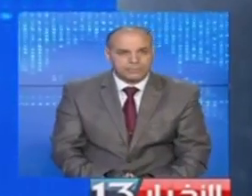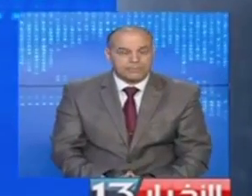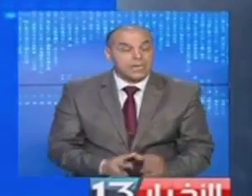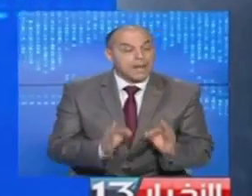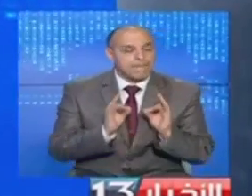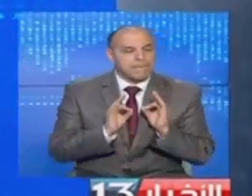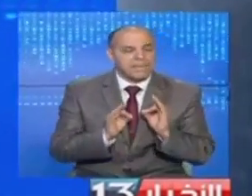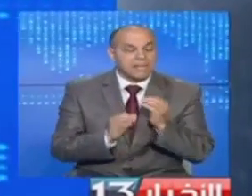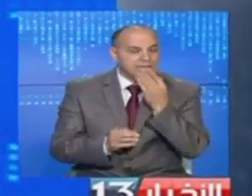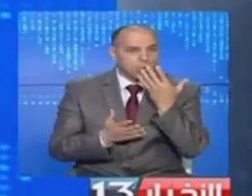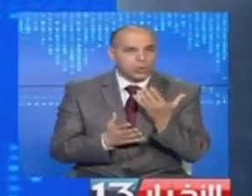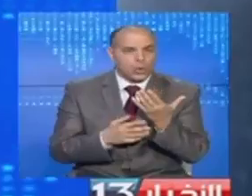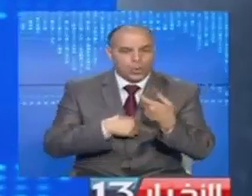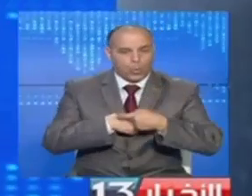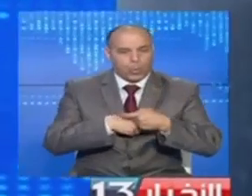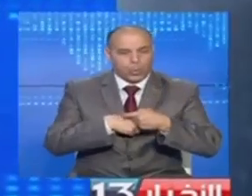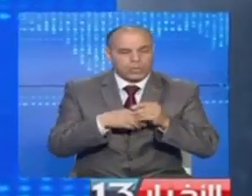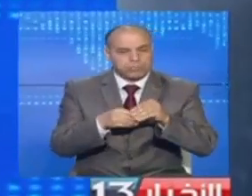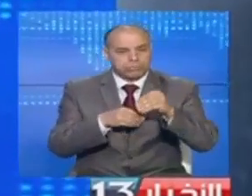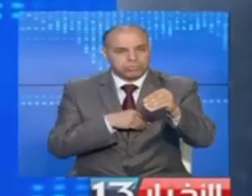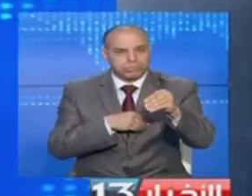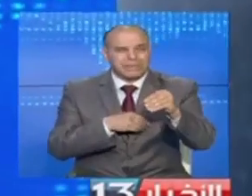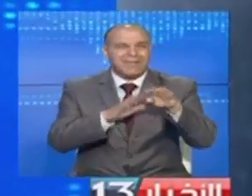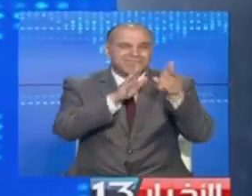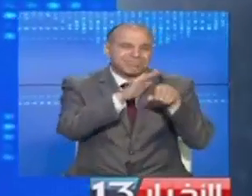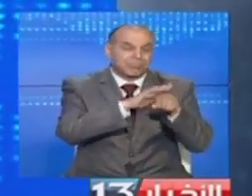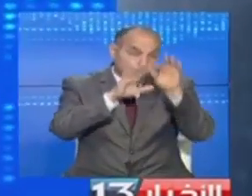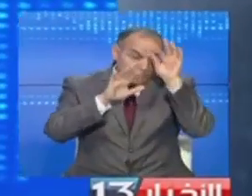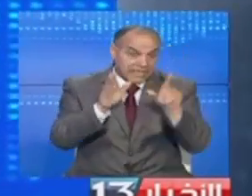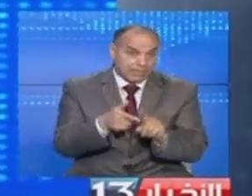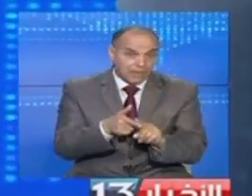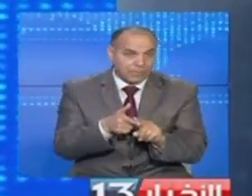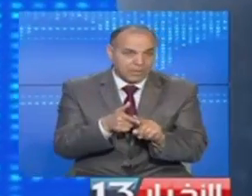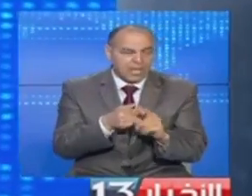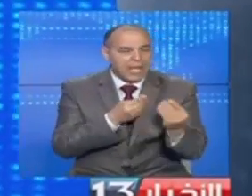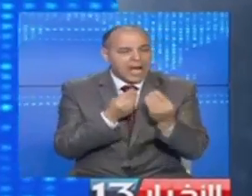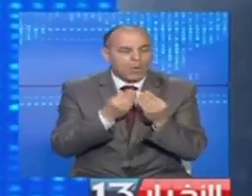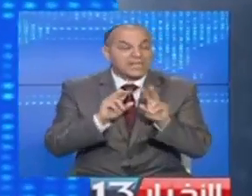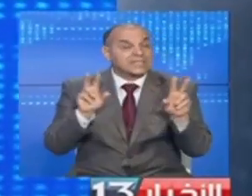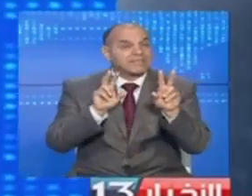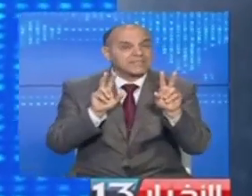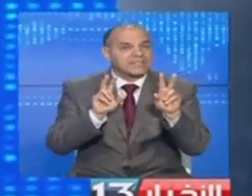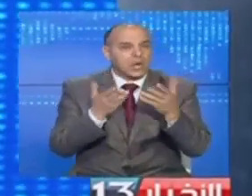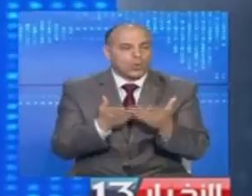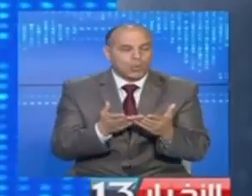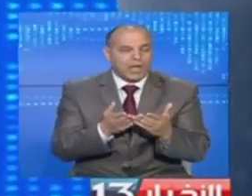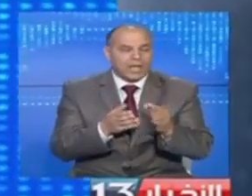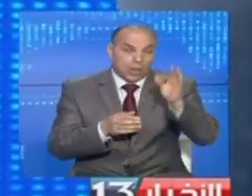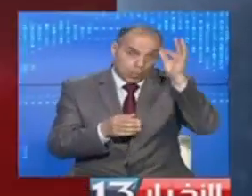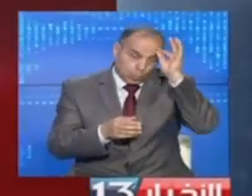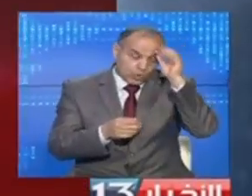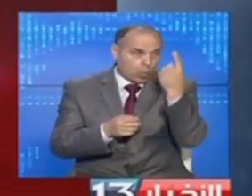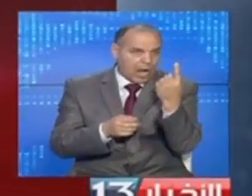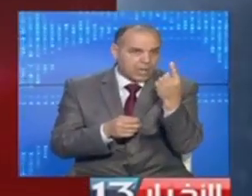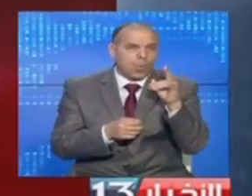تحدد مساء اليوم مدة التمديد في الحجر الصحي الشامل. وفي حوار تلفزي تجريه القناتان الوطنية